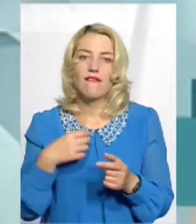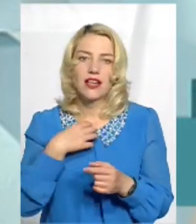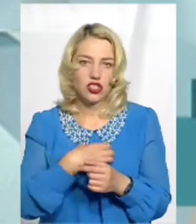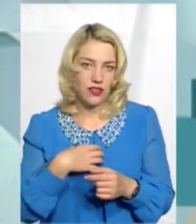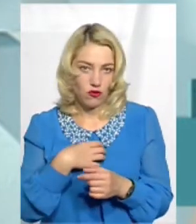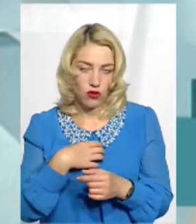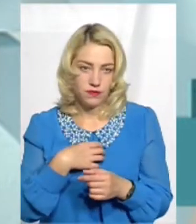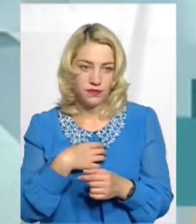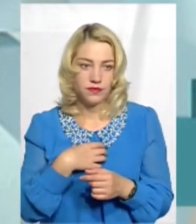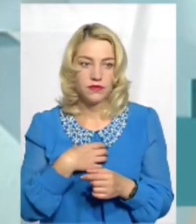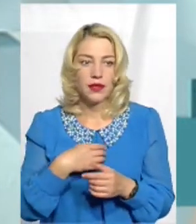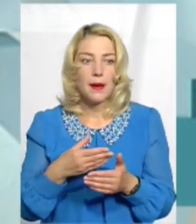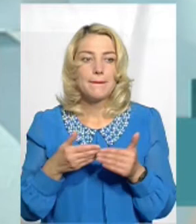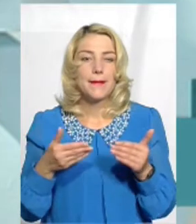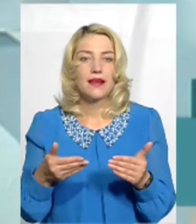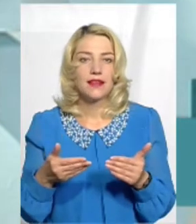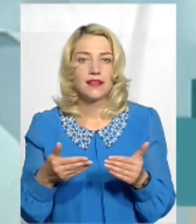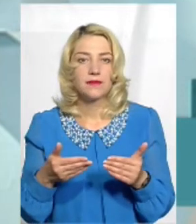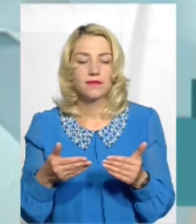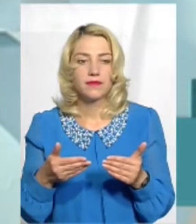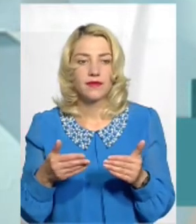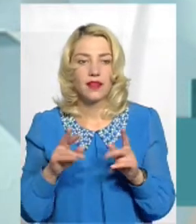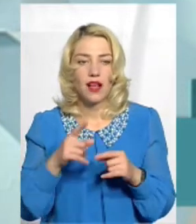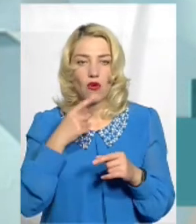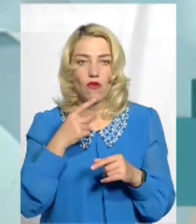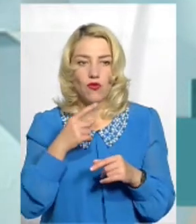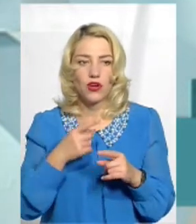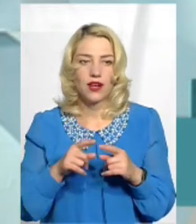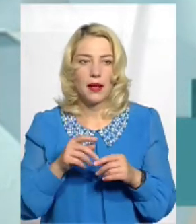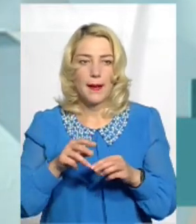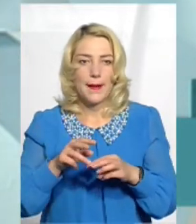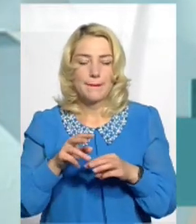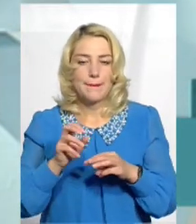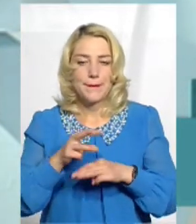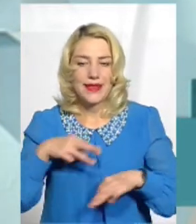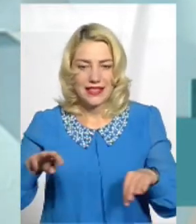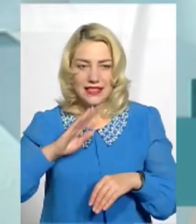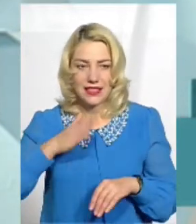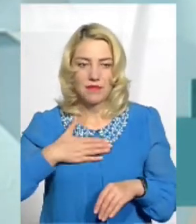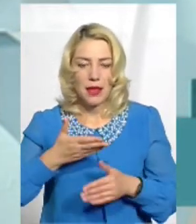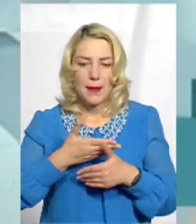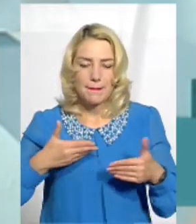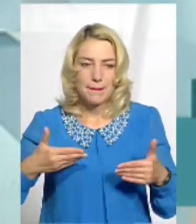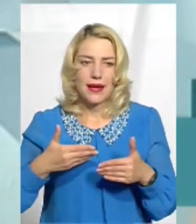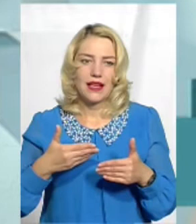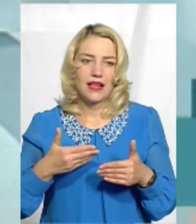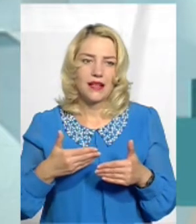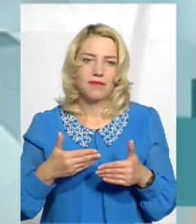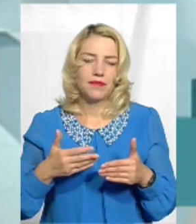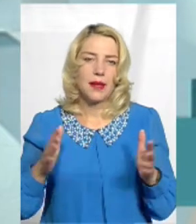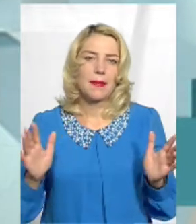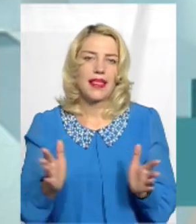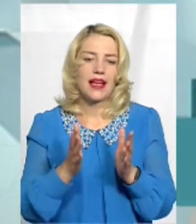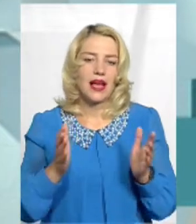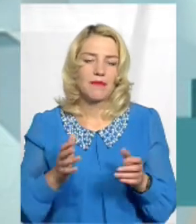важливо. Ми, як каже наша пані міністр, ми плекаємо тих агентів змін. І